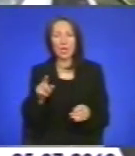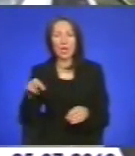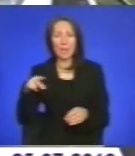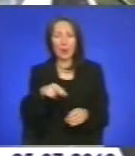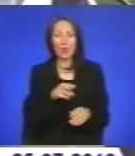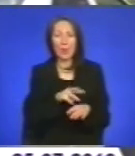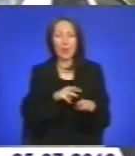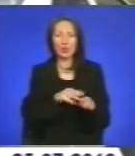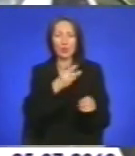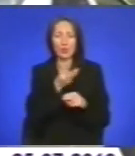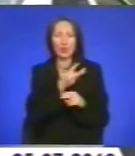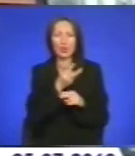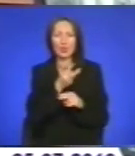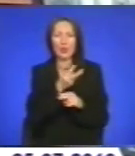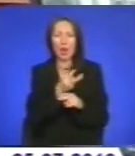на відеокамеру і